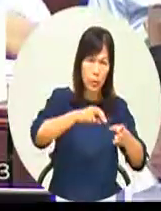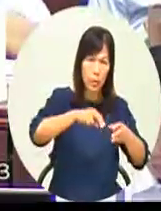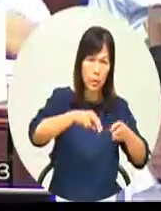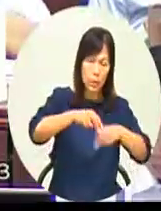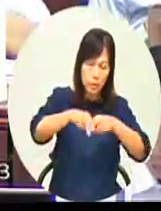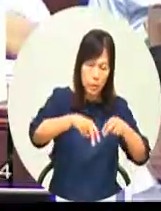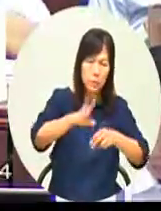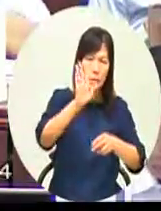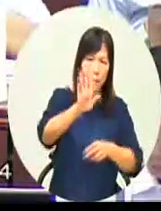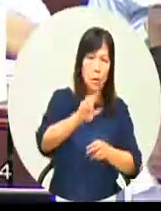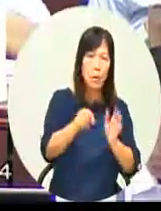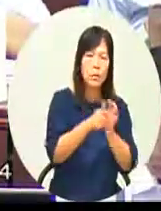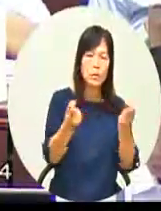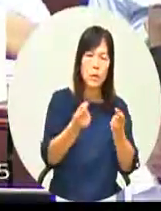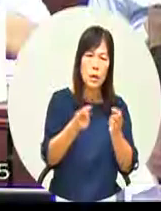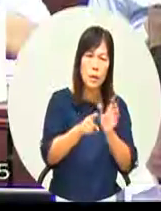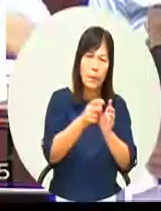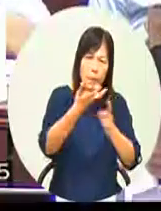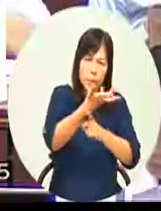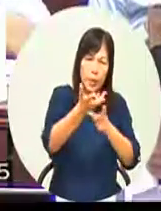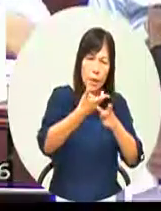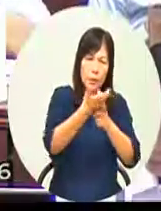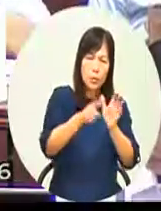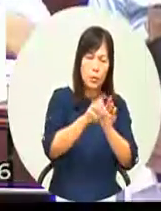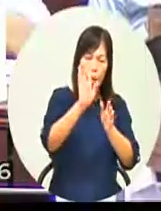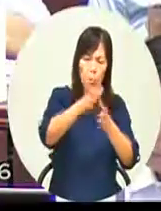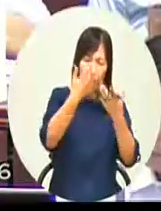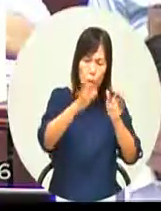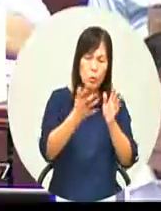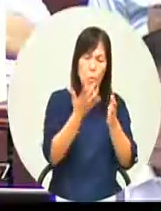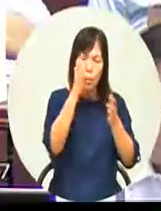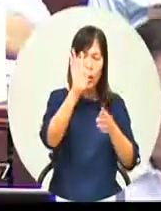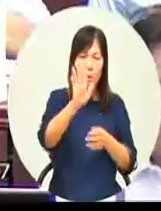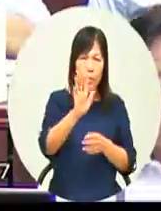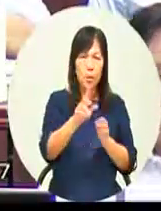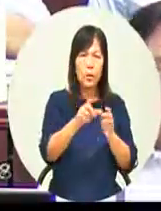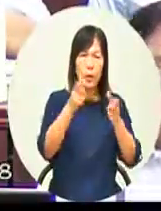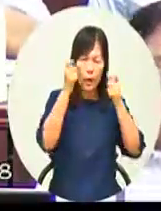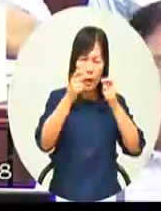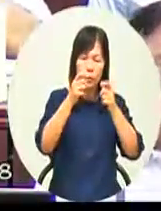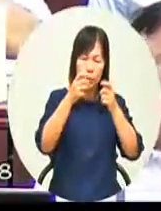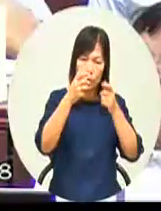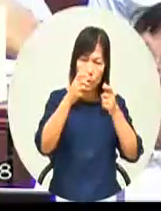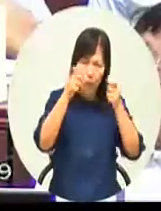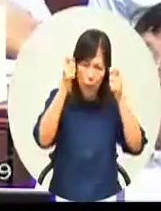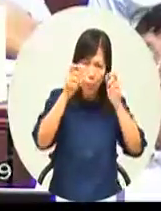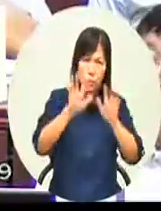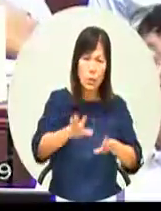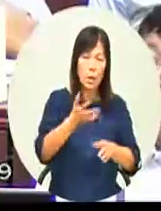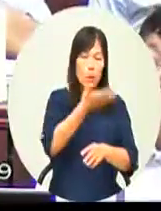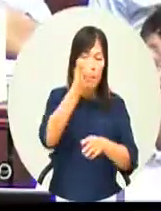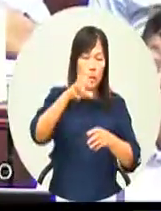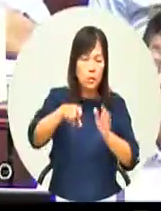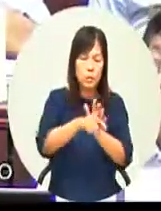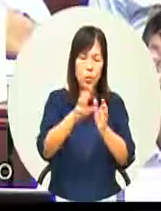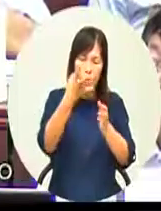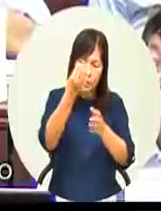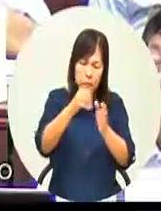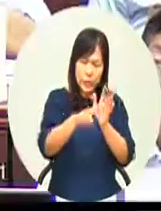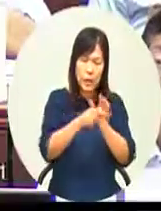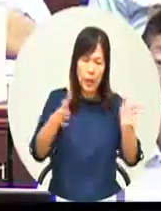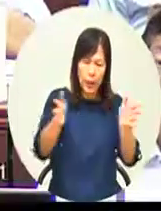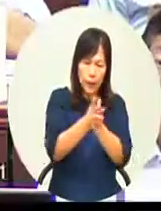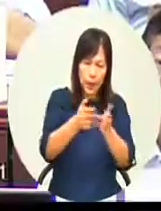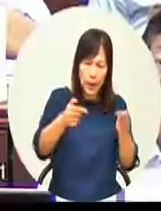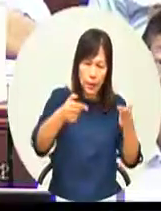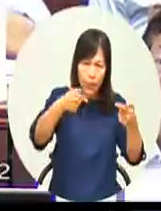提到包括我们莲池潭的很多的亮点，其实目前我们高雄的确我们观光局有做了几个套装的行程，包括最